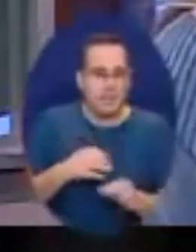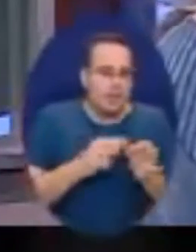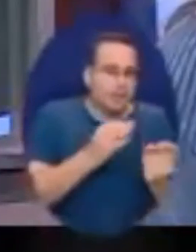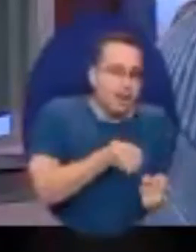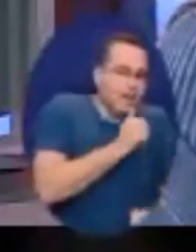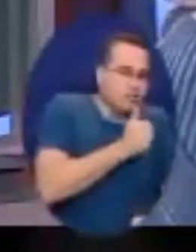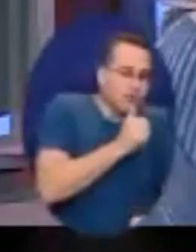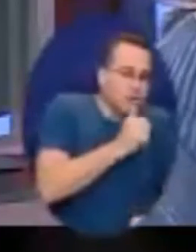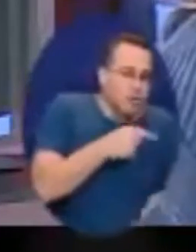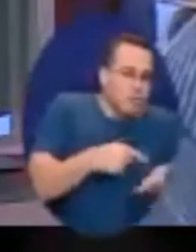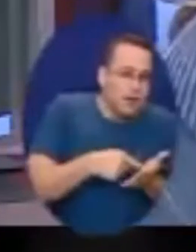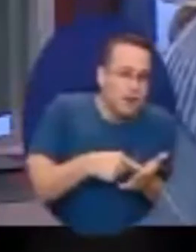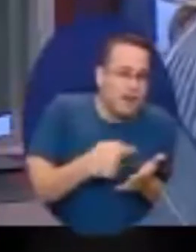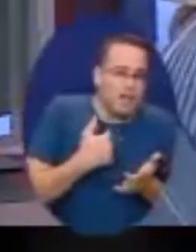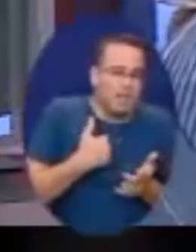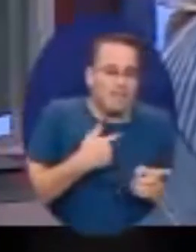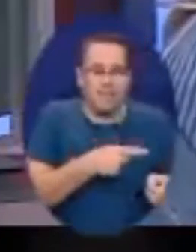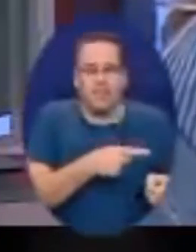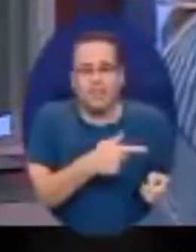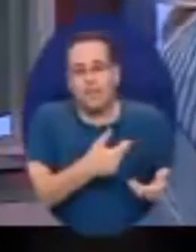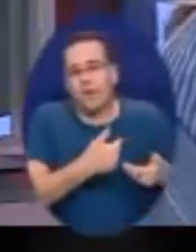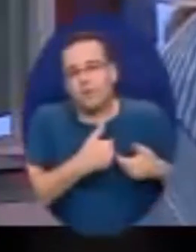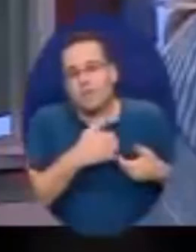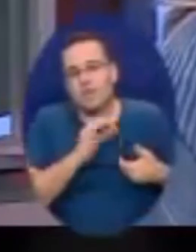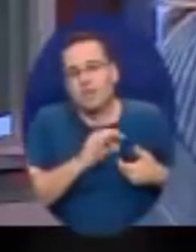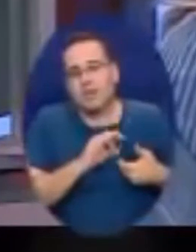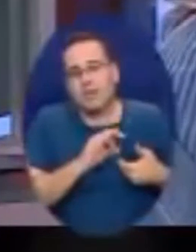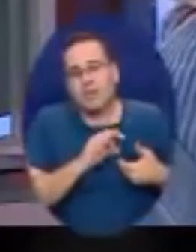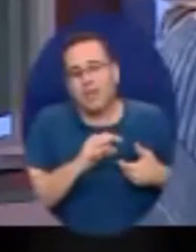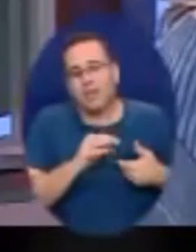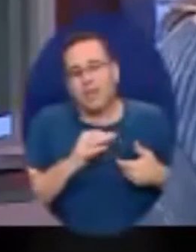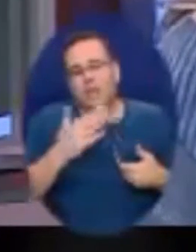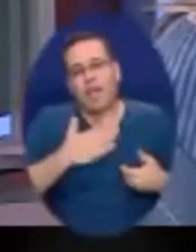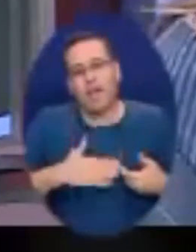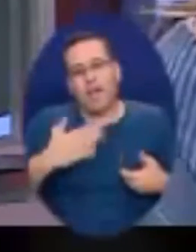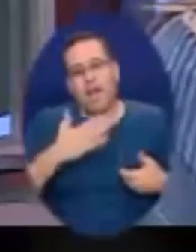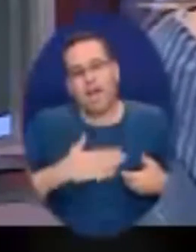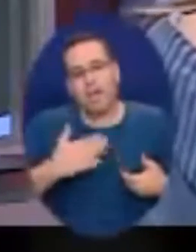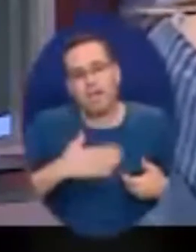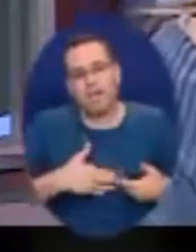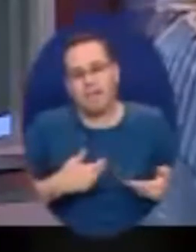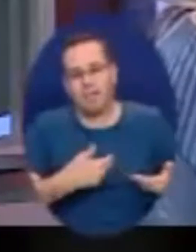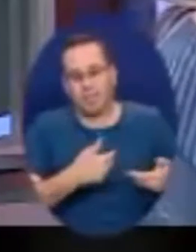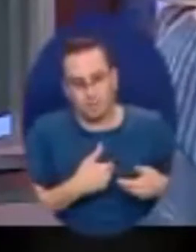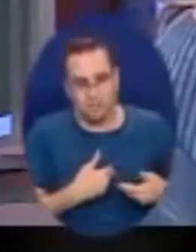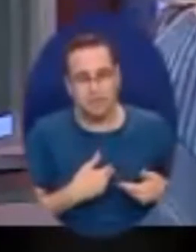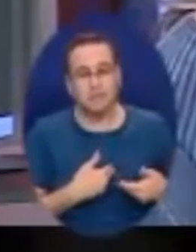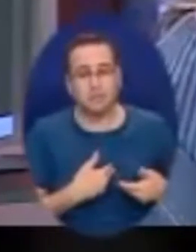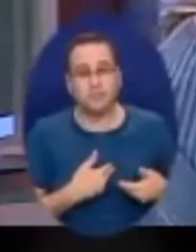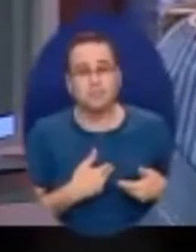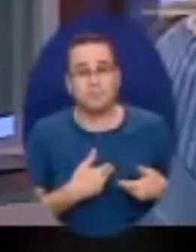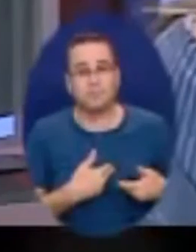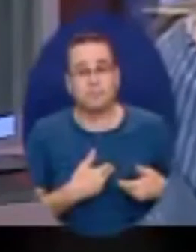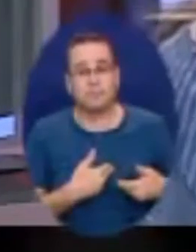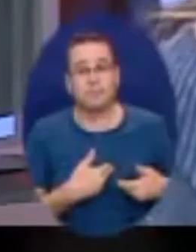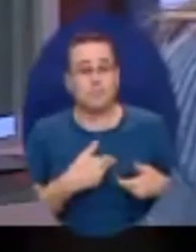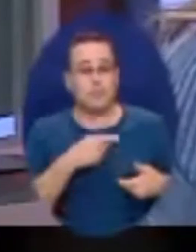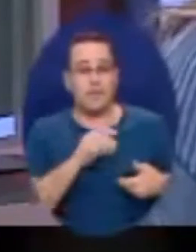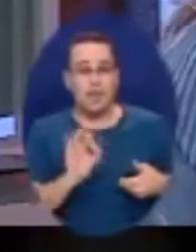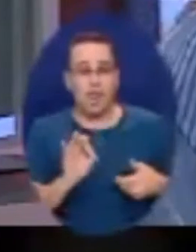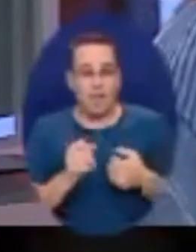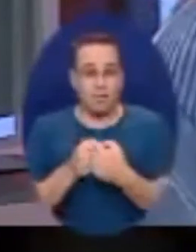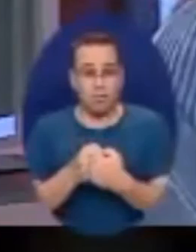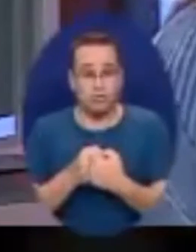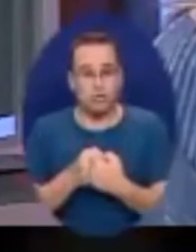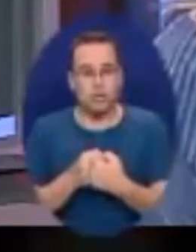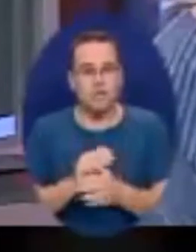לשתות. כי אני נשענת, כי אני מבססת את עצמי דרך אלכוהול. זה עוזר לי, זה מרגיע, זה עוזר לי קצת